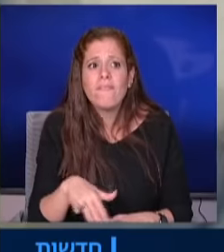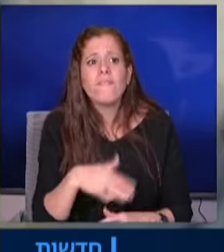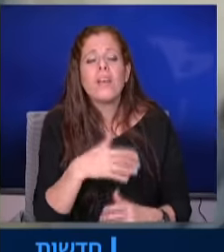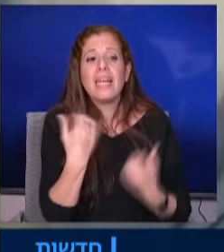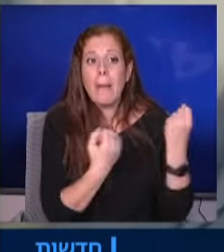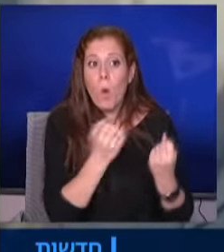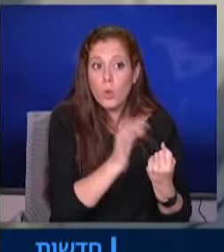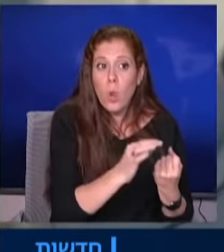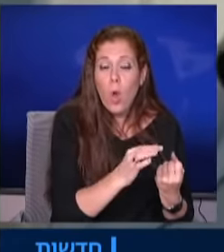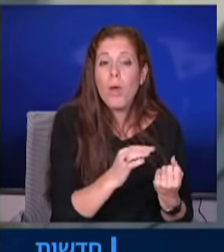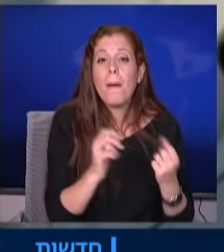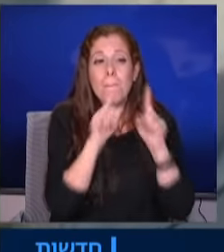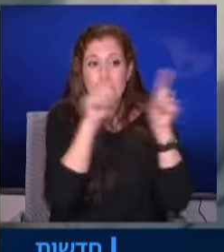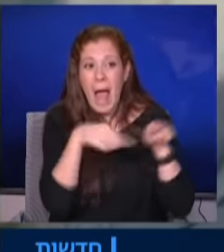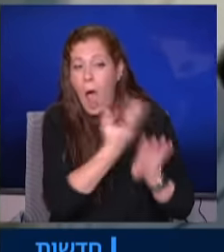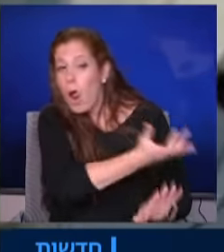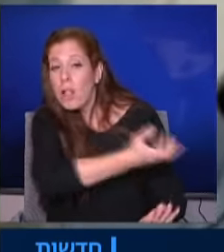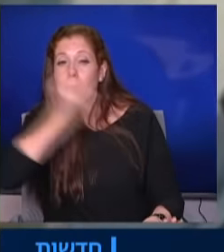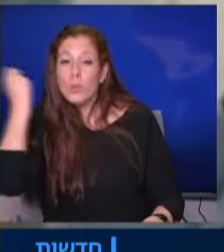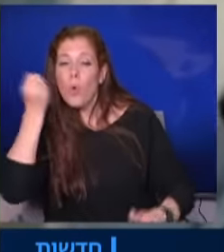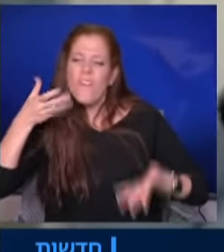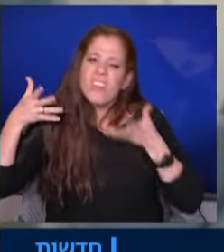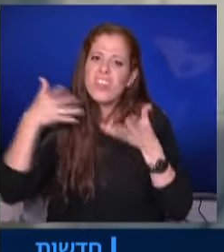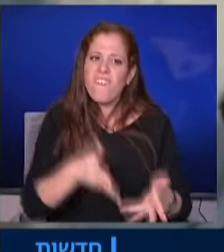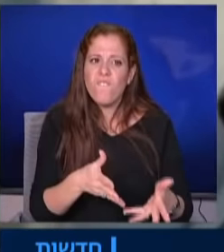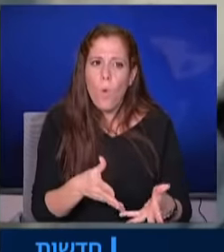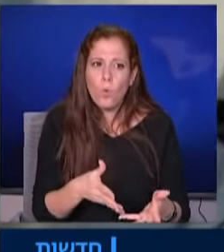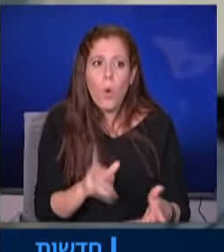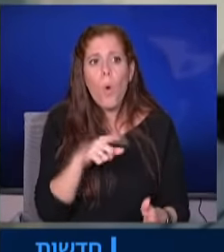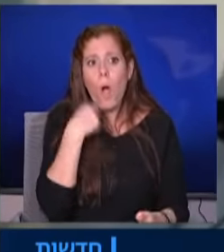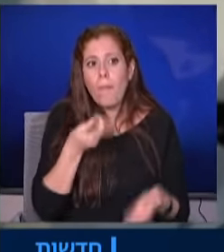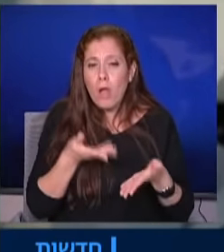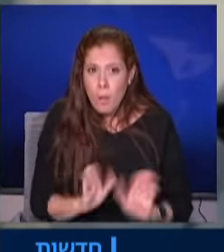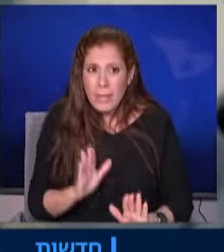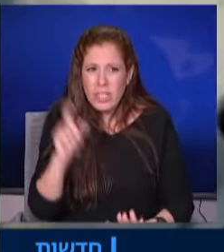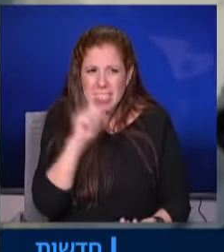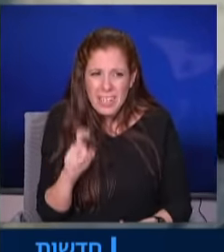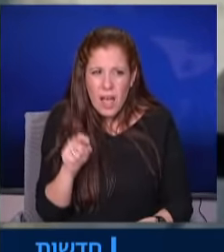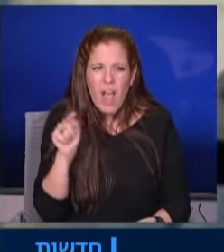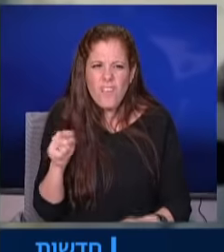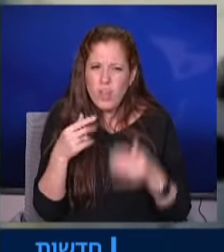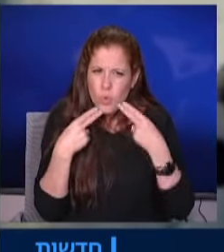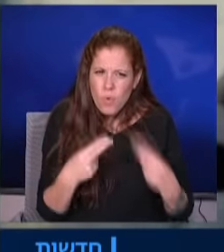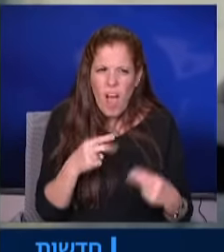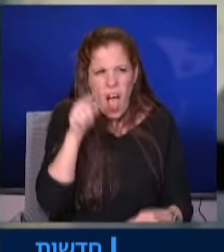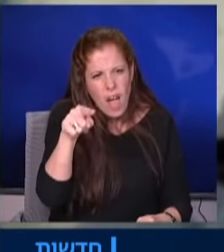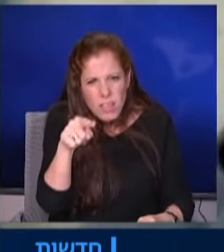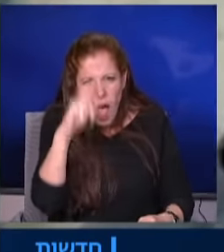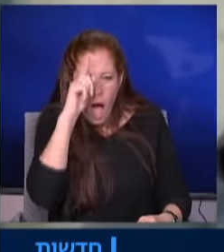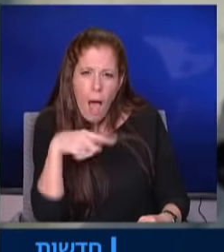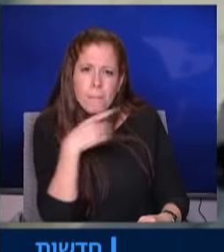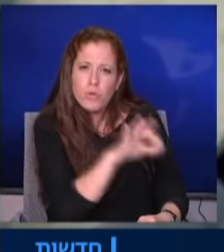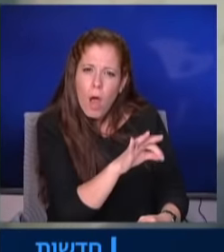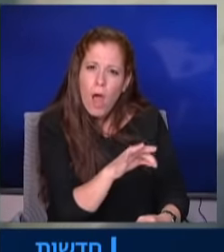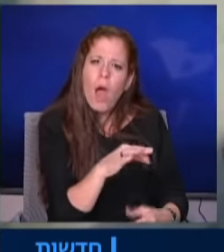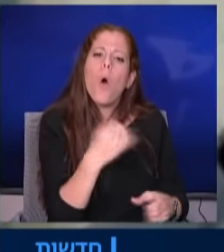סיירתו, תלו נשבק ועתד עליה, וכאן הוא מנה בן זכריה, וכאן רדהום אינו תודק...